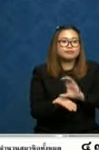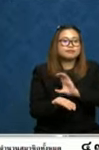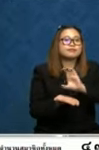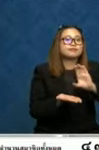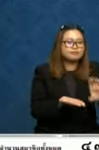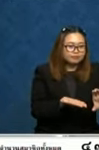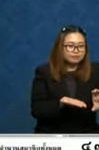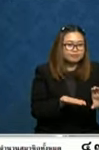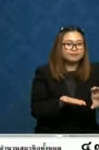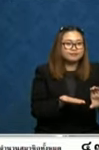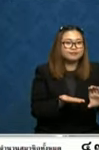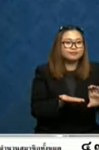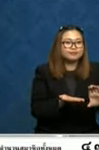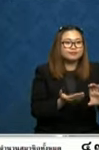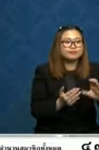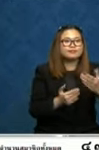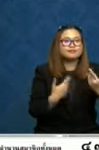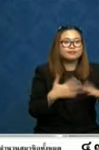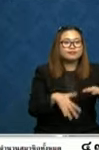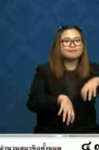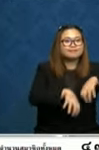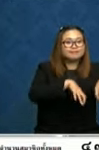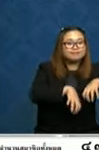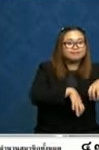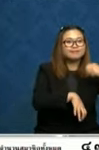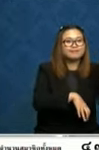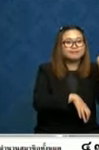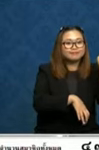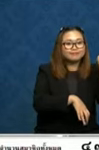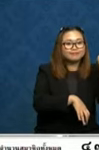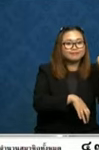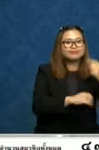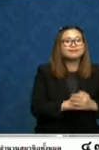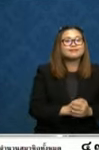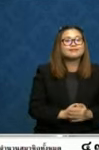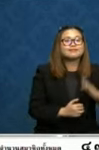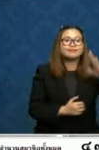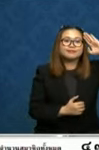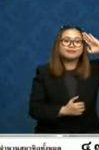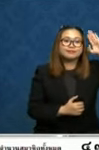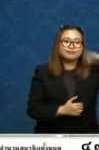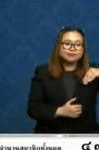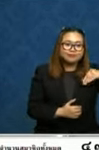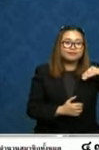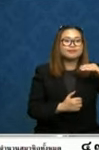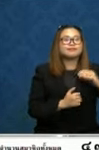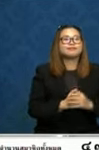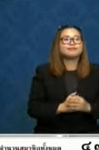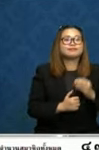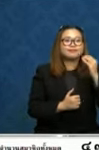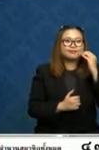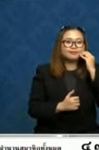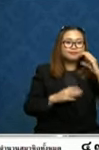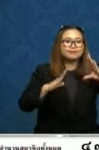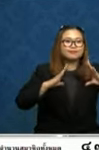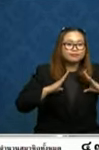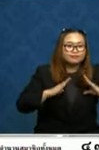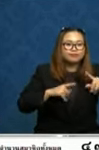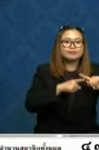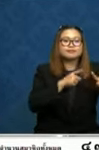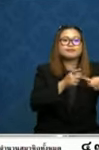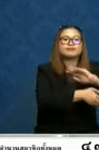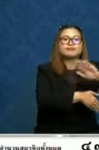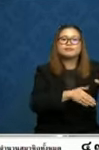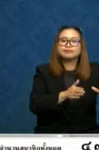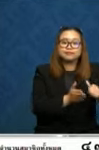ะครับในการจัดการแหล่งท่องเที่ยวเช่นรีสอร์ทที่พักนะครับแต่ว่าเวลารับรายได้ไปเนี่ยนะครับ